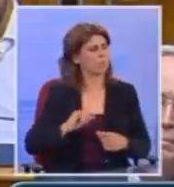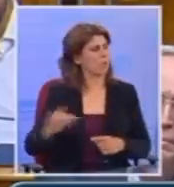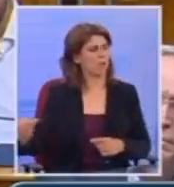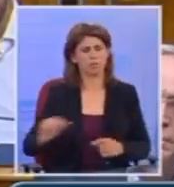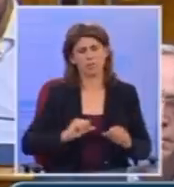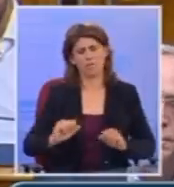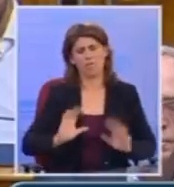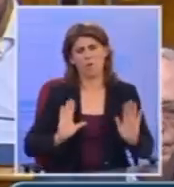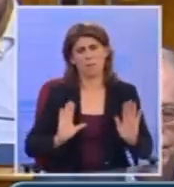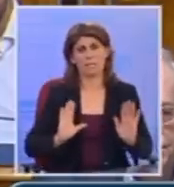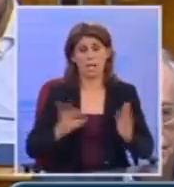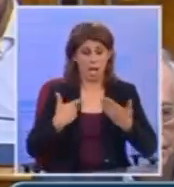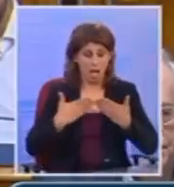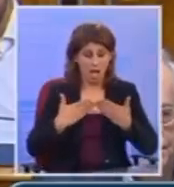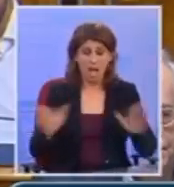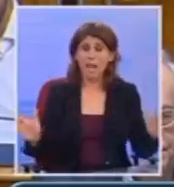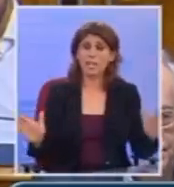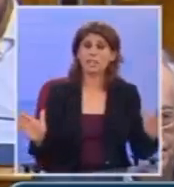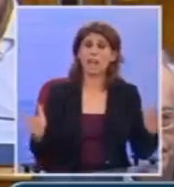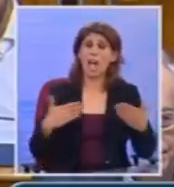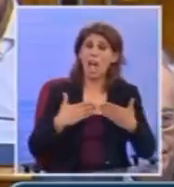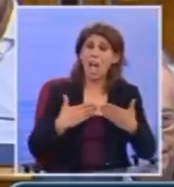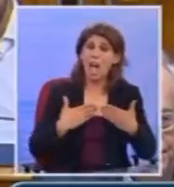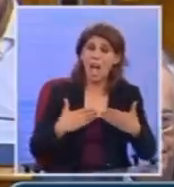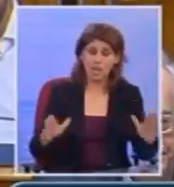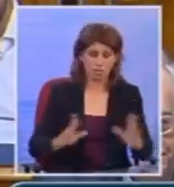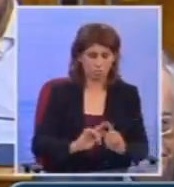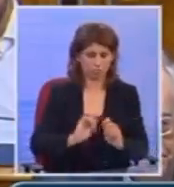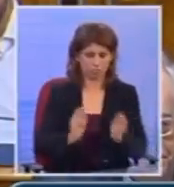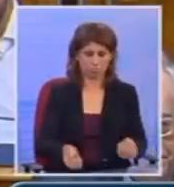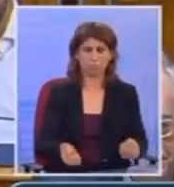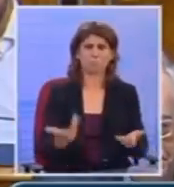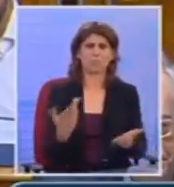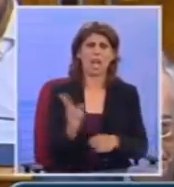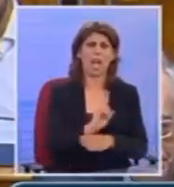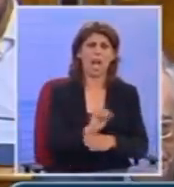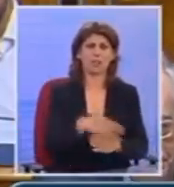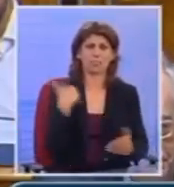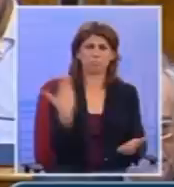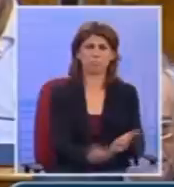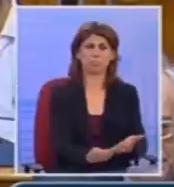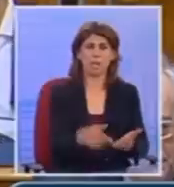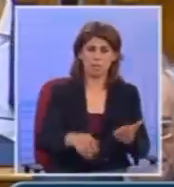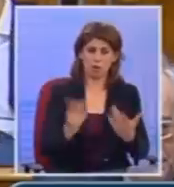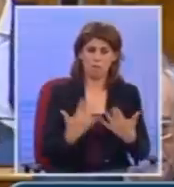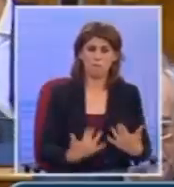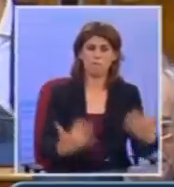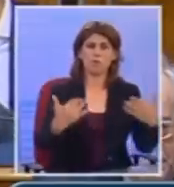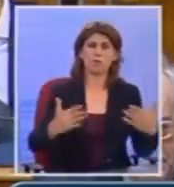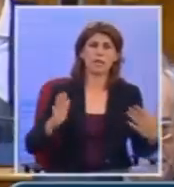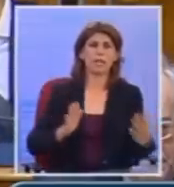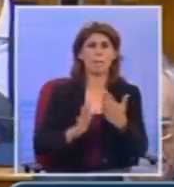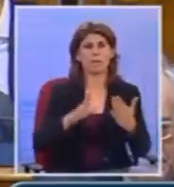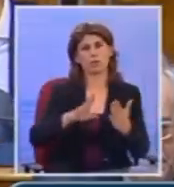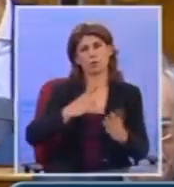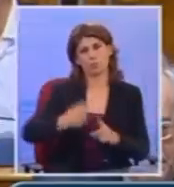Δεν φοβηθήκαμε ανοιχτά, με ανοιχτά τα χαρτιά μας να τοποθετηθούμε τόσο μέσα στο κοινοβούλιο όσο και απέναντι στον ελληνικό